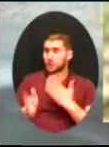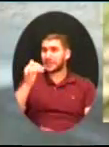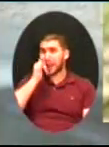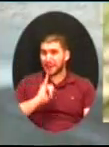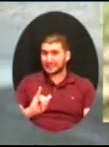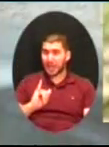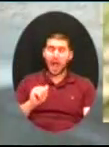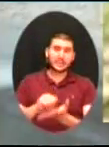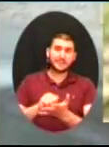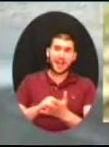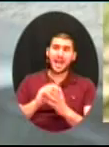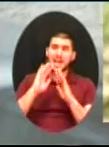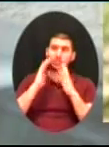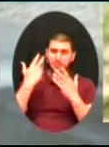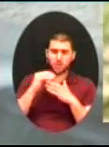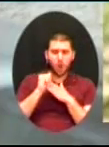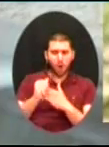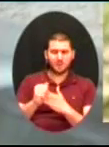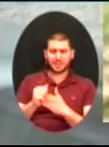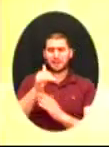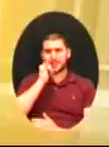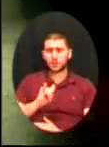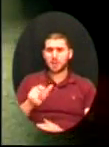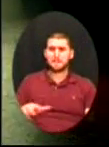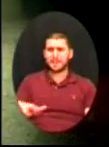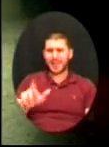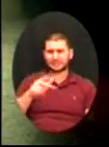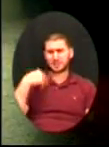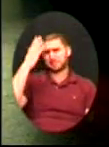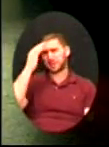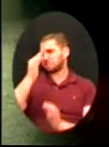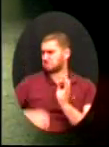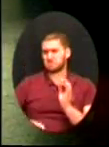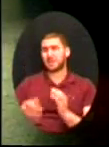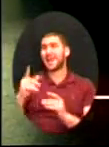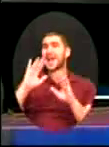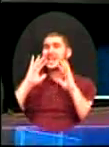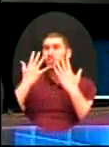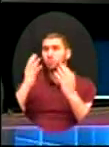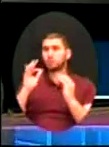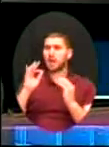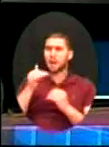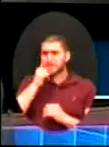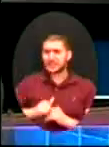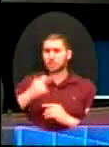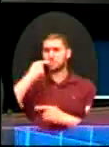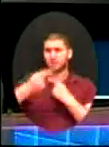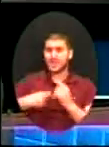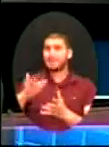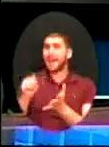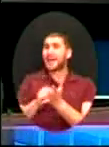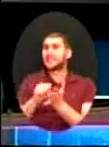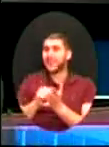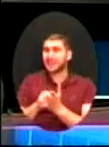וחס וחלילה, 10 שנים הובלתי מסעות בנחל צפית. אני מכירה את הנחל הזה, מצוין. 10 שנים של כמה מסעות בשנה. אם